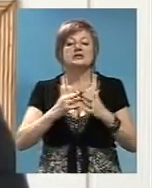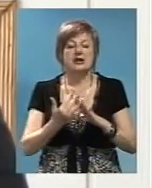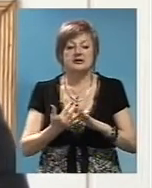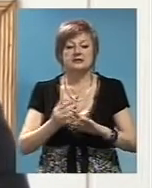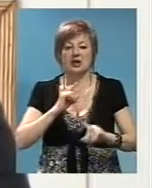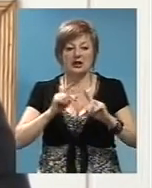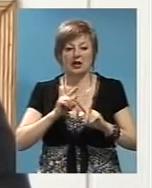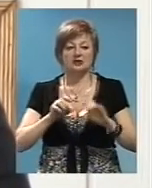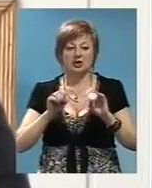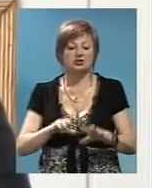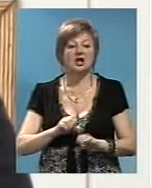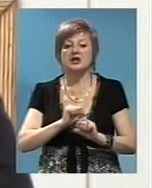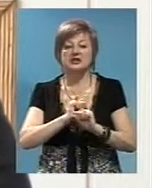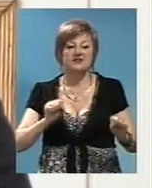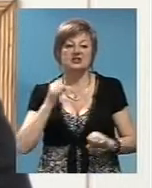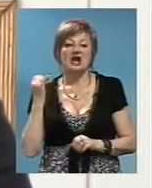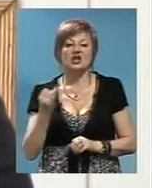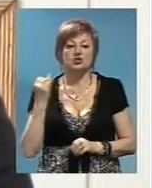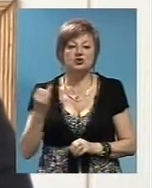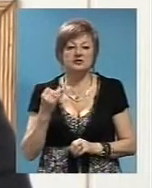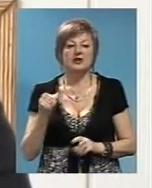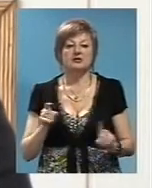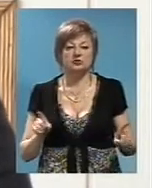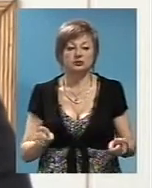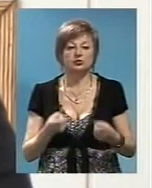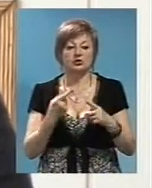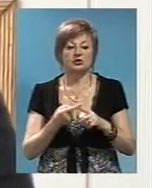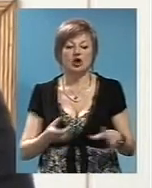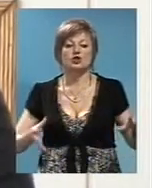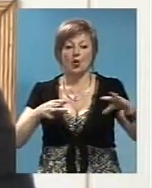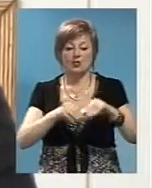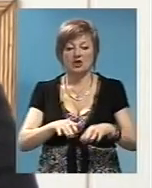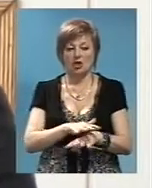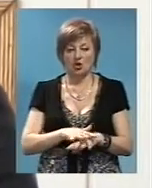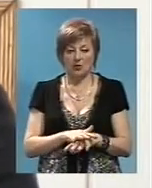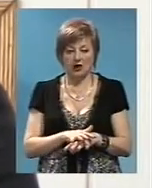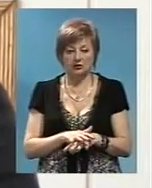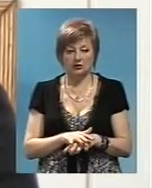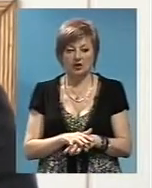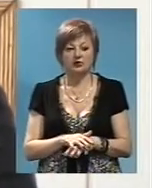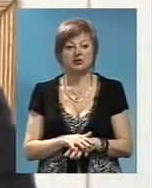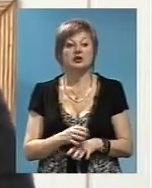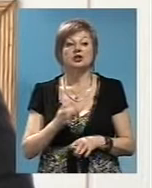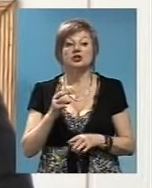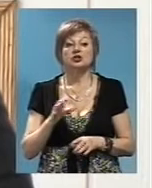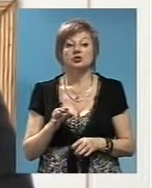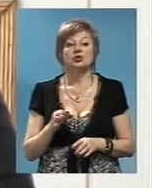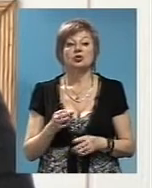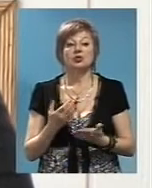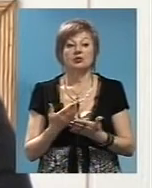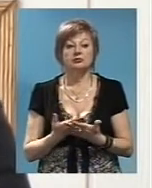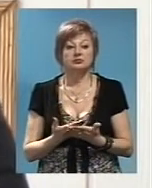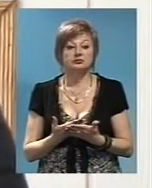рада. Місто не може зініціювати створення об'єднаної територіальної громади. По-друге, даний